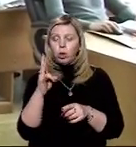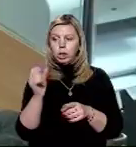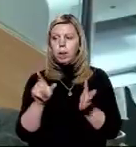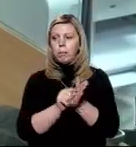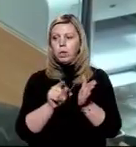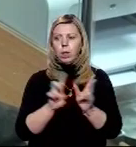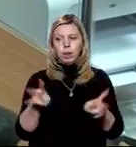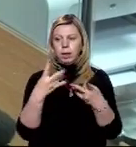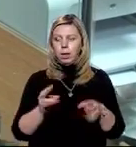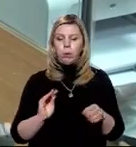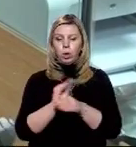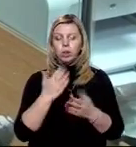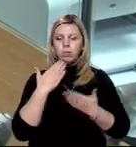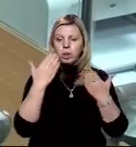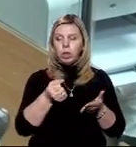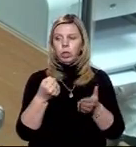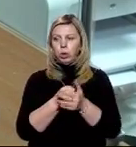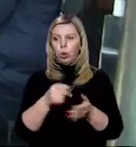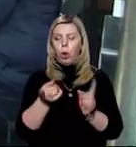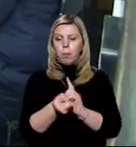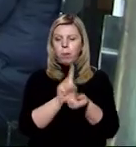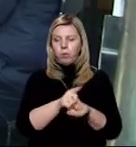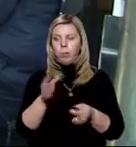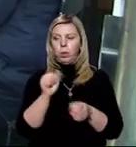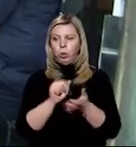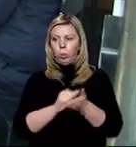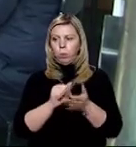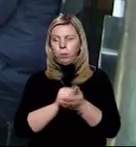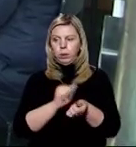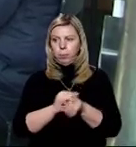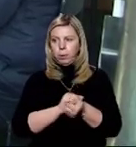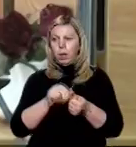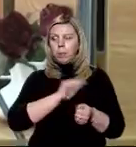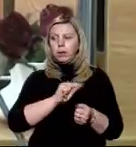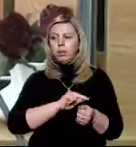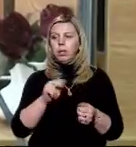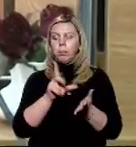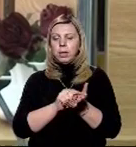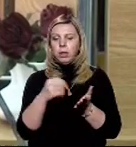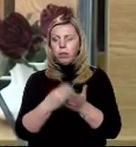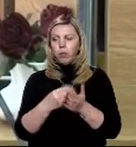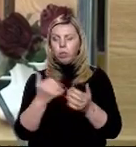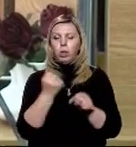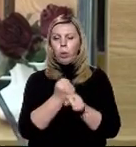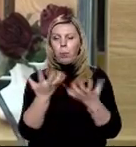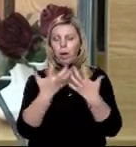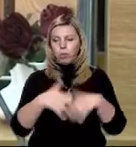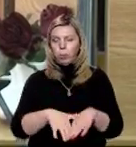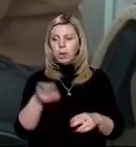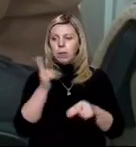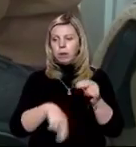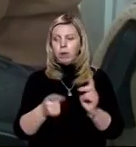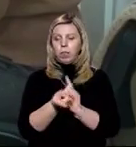пенсіонерам не потрібно додатково звертатися до них для переоформлення паперових документів. Працівники пенсійного фонду роблять це автоматично.